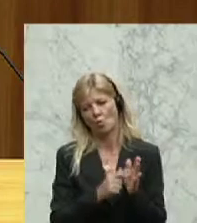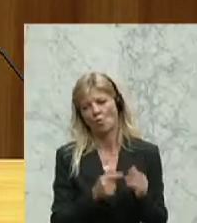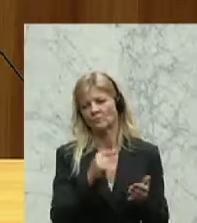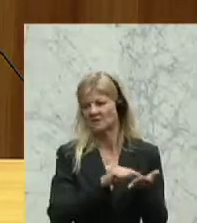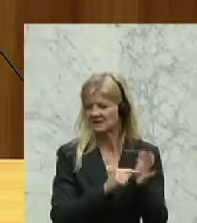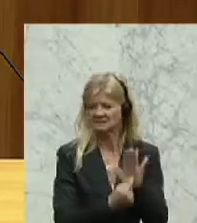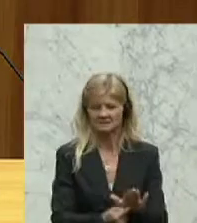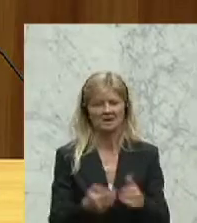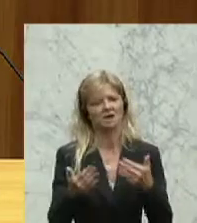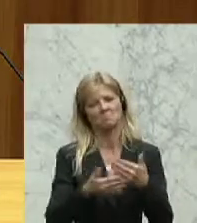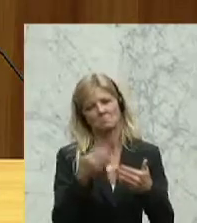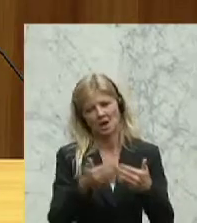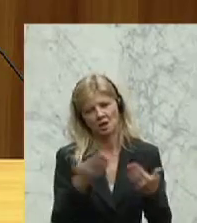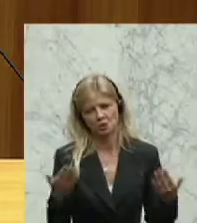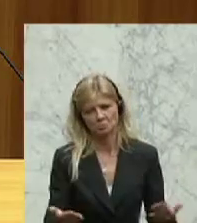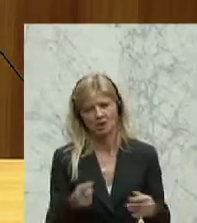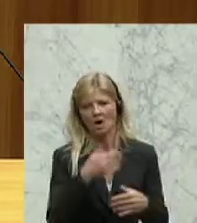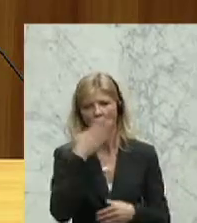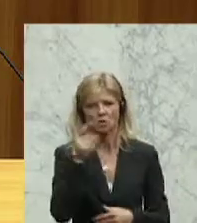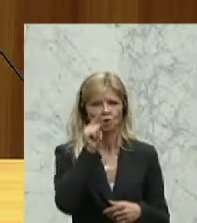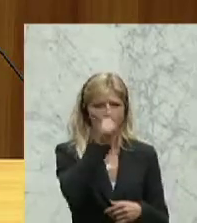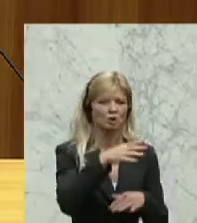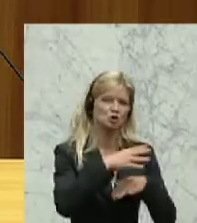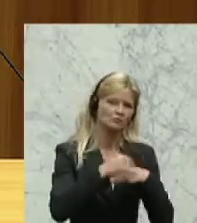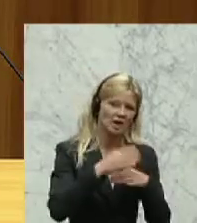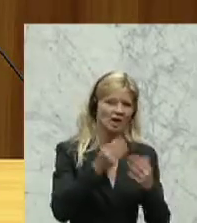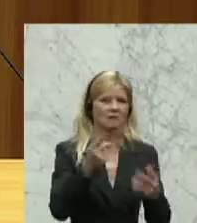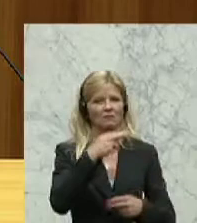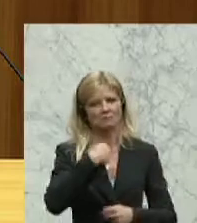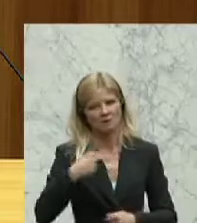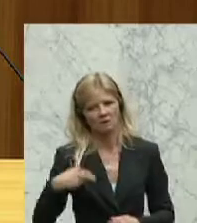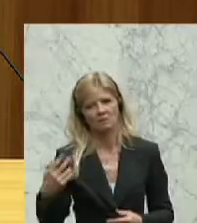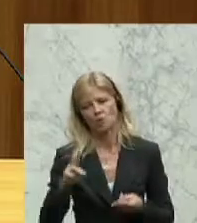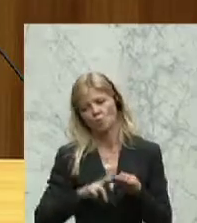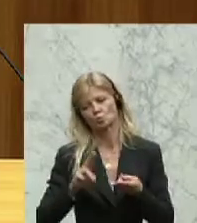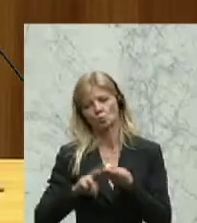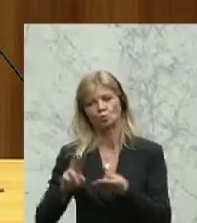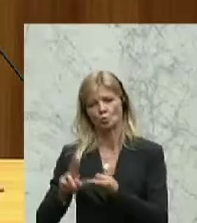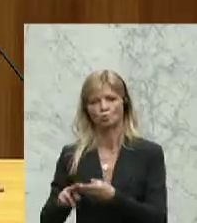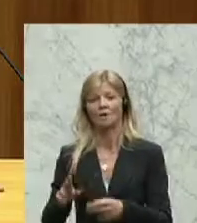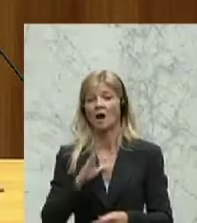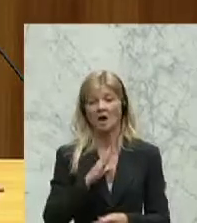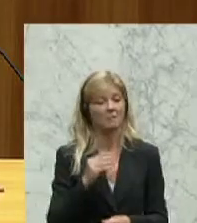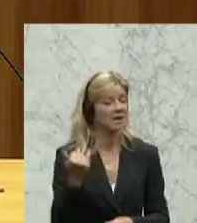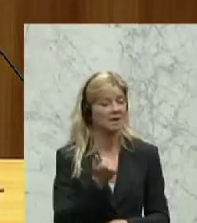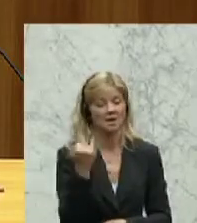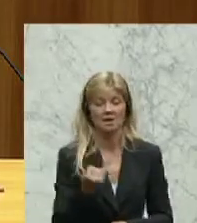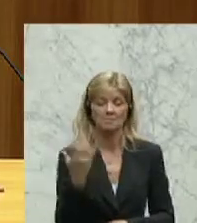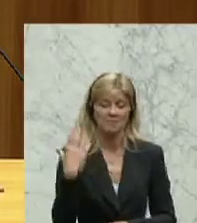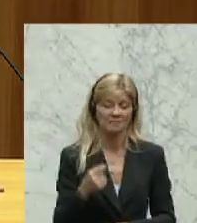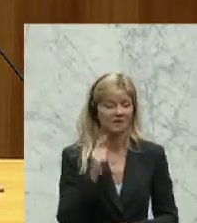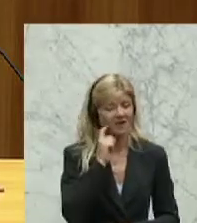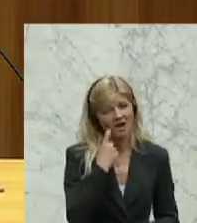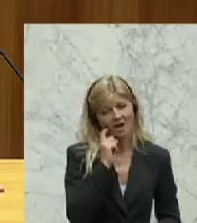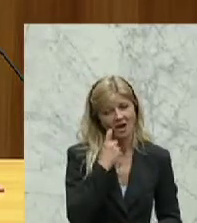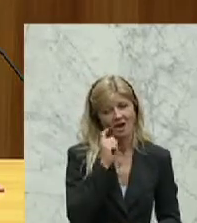schweden dänemark et cetera aber immer wieder wurden wir mehr oder weniger belächelt und es wurde immer gesagt das ist nicht möglich und es da ist